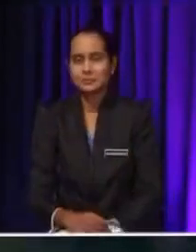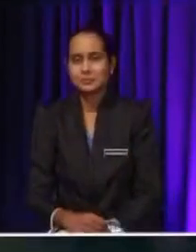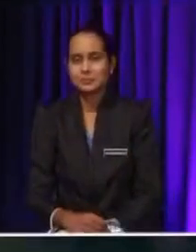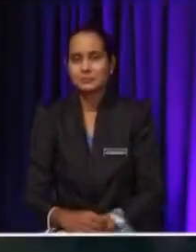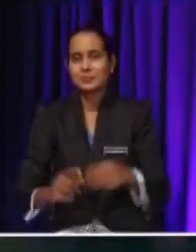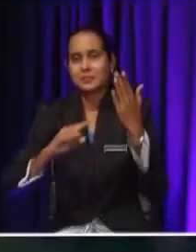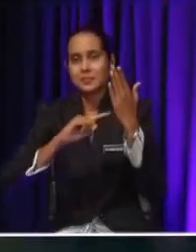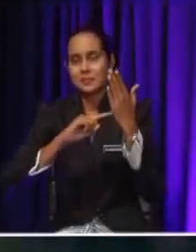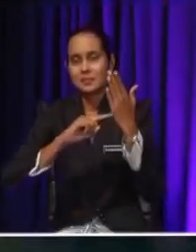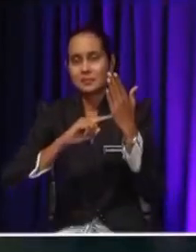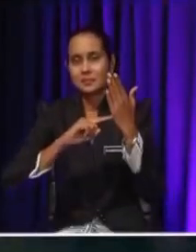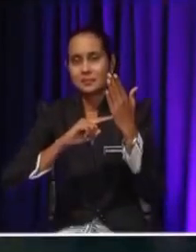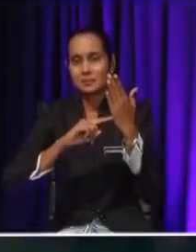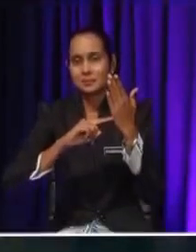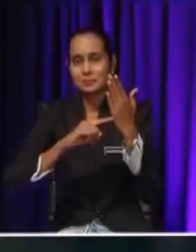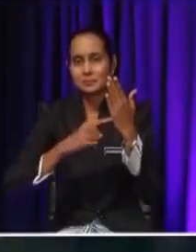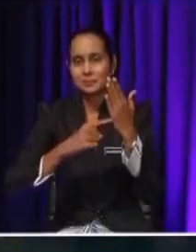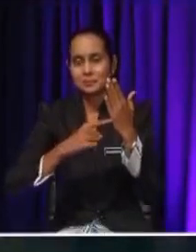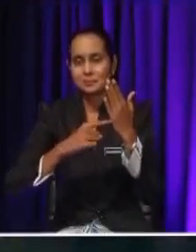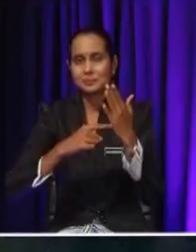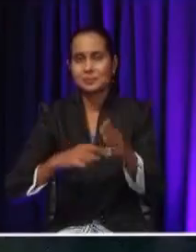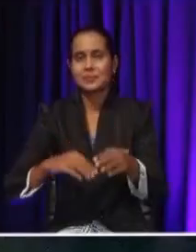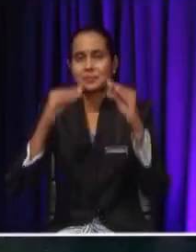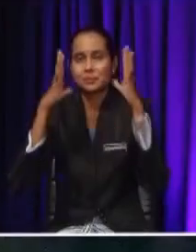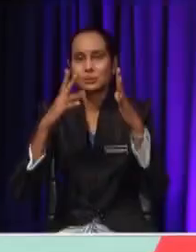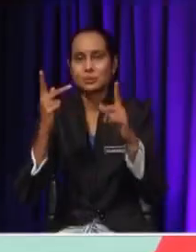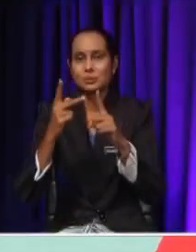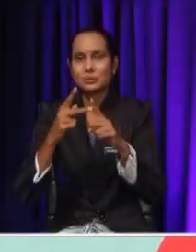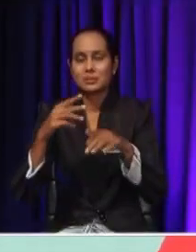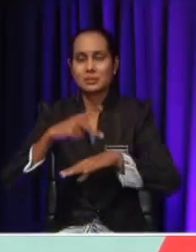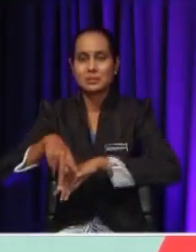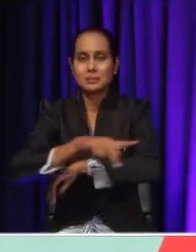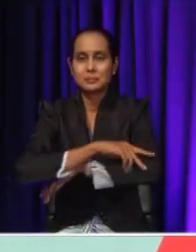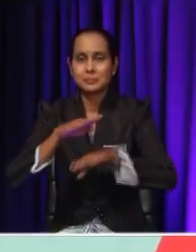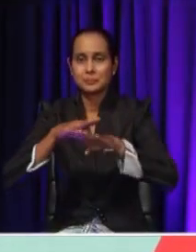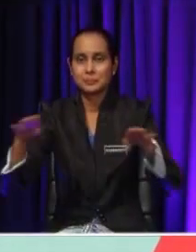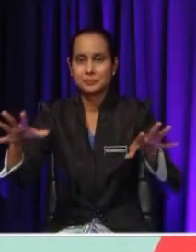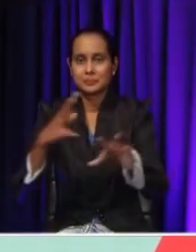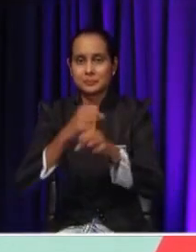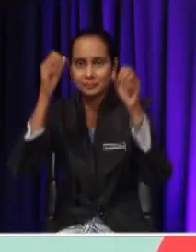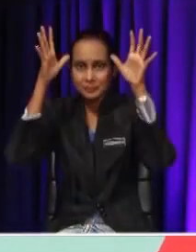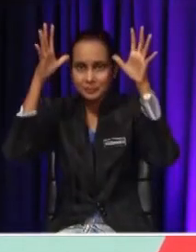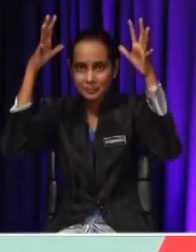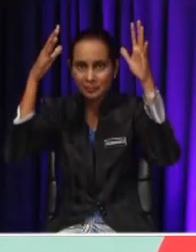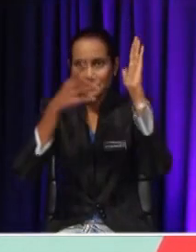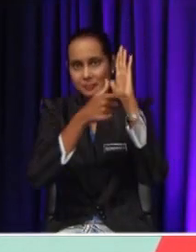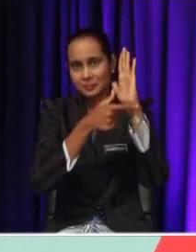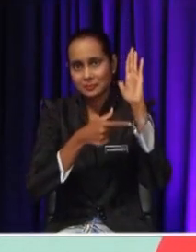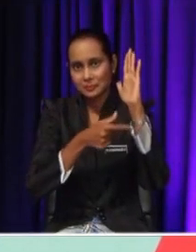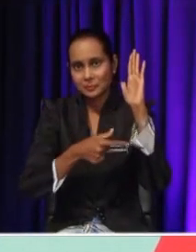Berburu ke Berburu ke padang datar dapat rusa belang kaki